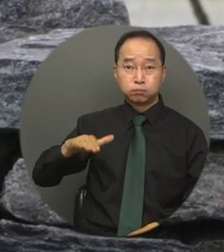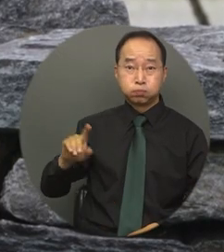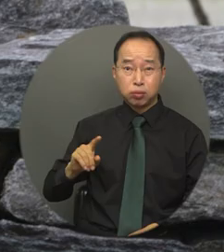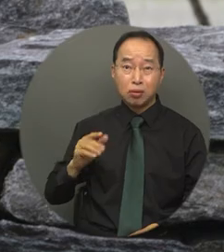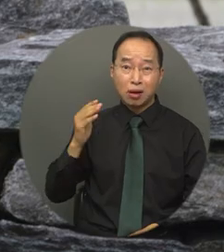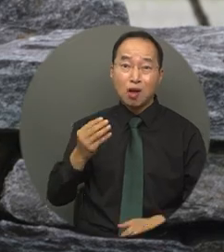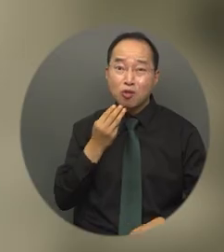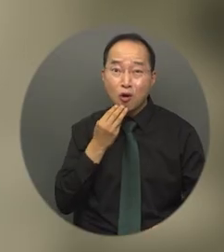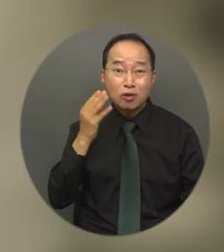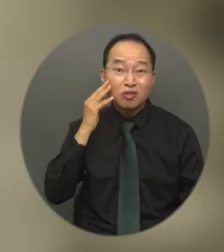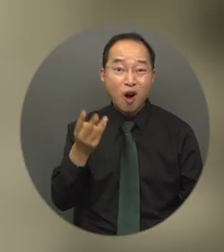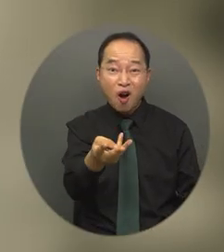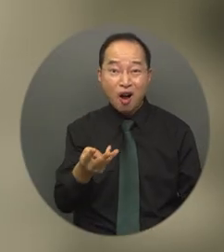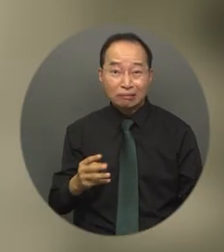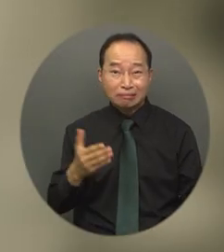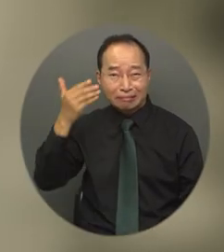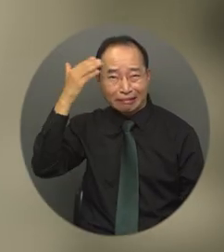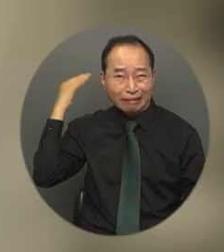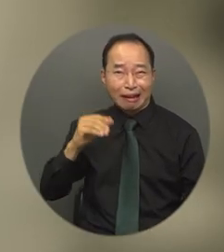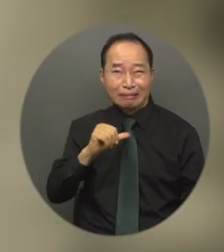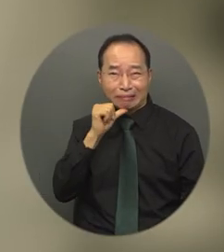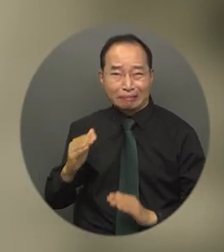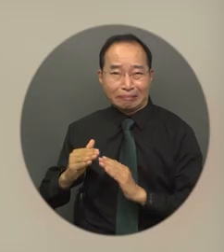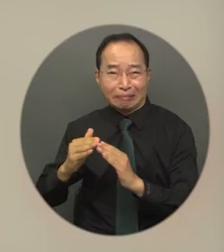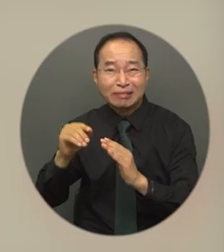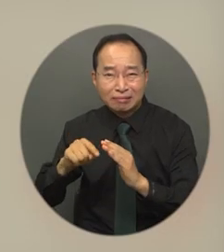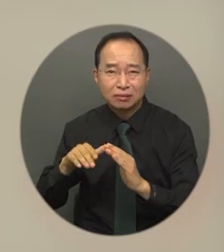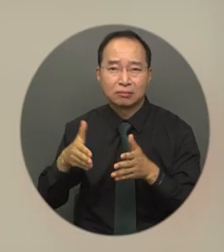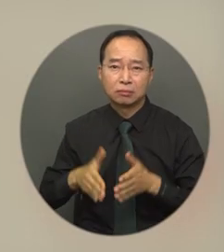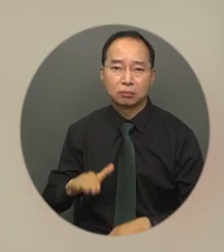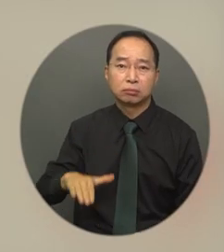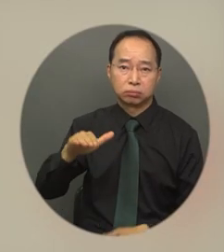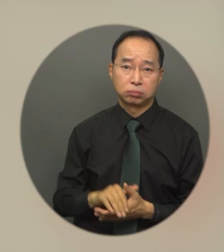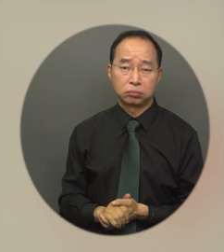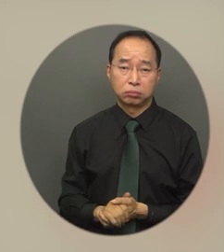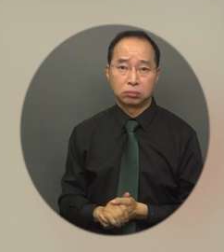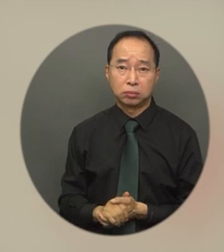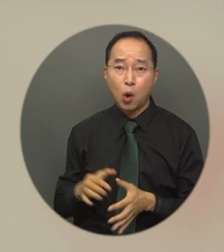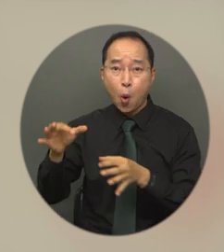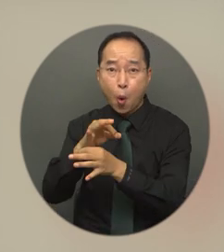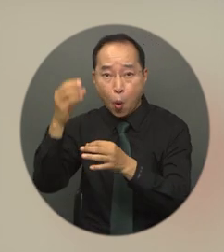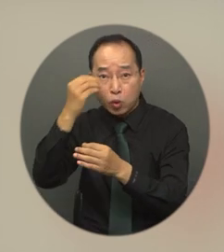판잣집 출신입니다. 상업학교를 졸업하고 17살 때부터 소년가장이 됐습니다.